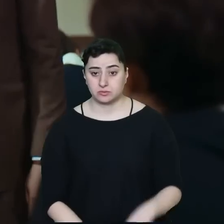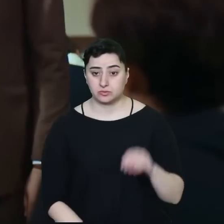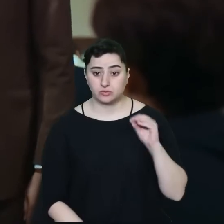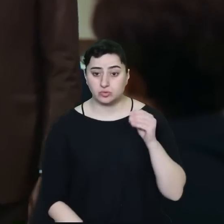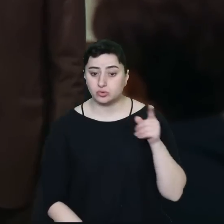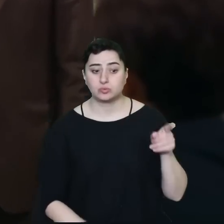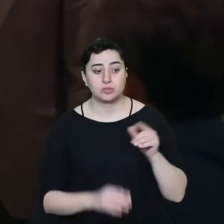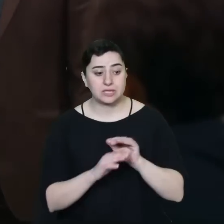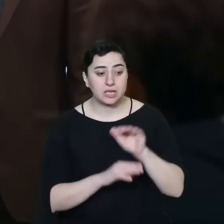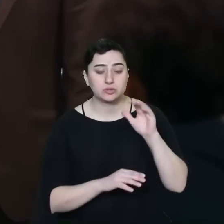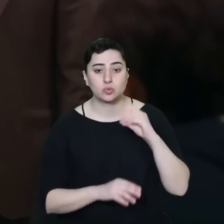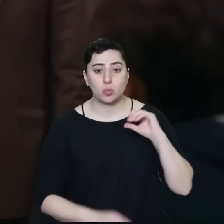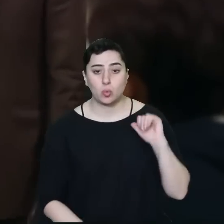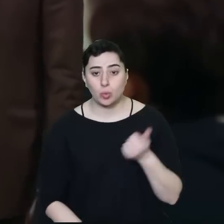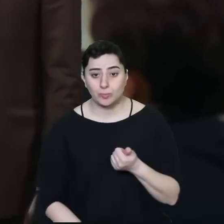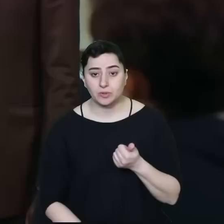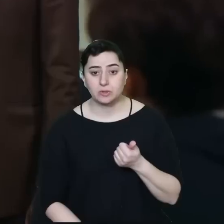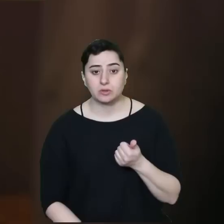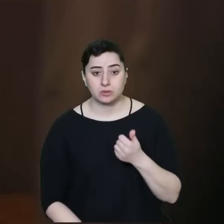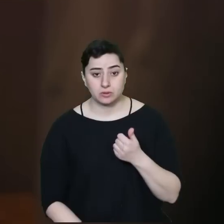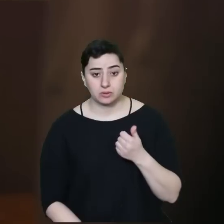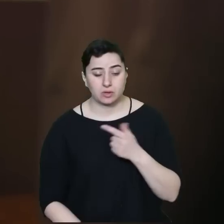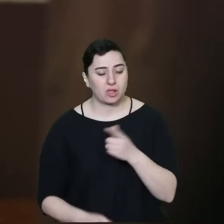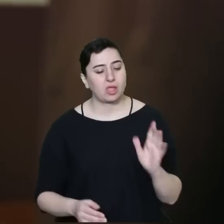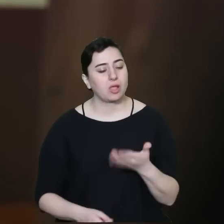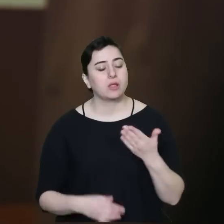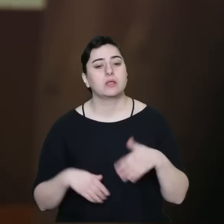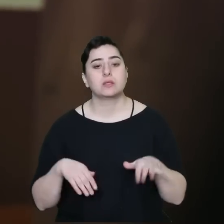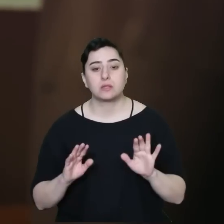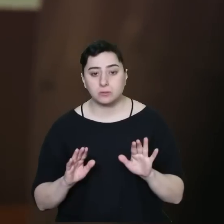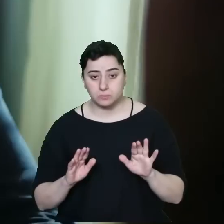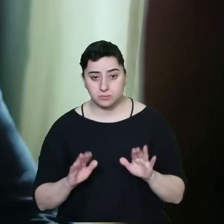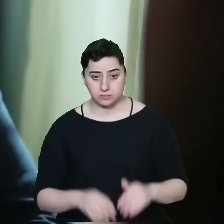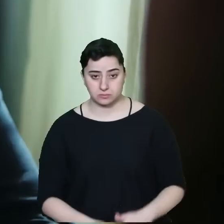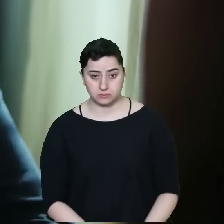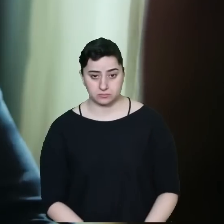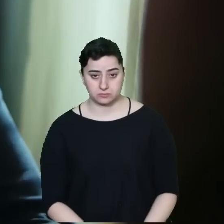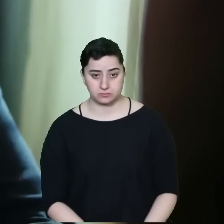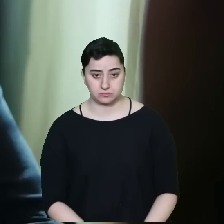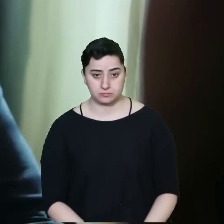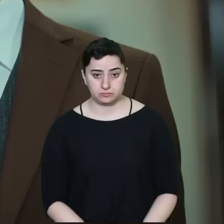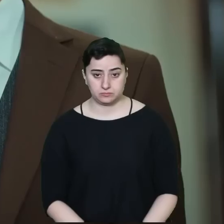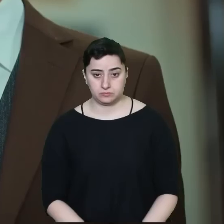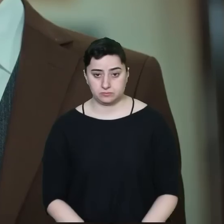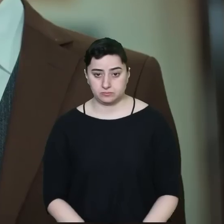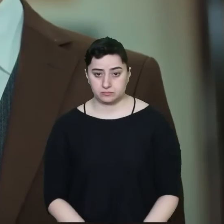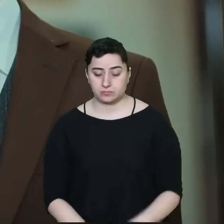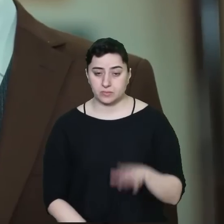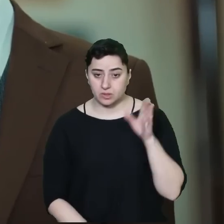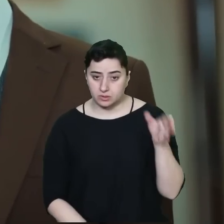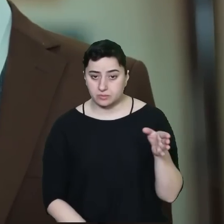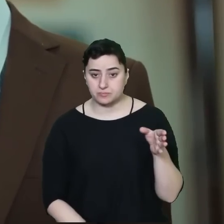Çocuğun istikbali söz konusu. Söylediklerimi hafife almayın. Zafer kahraman ve Hakk'ı hayretle dinliyor.